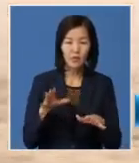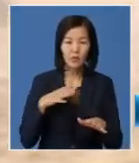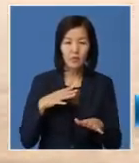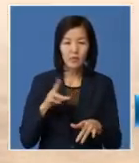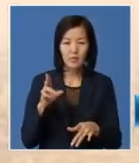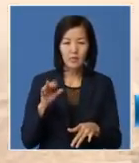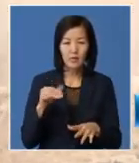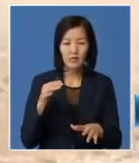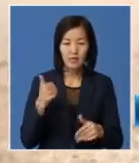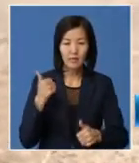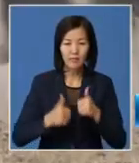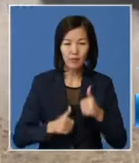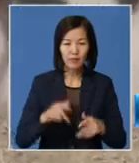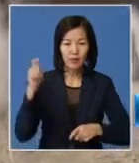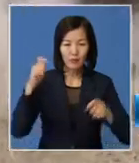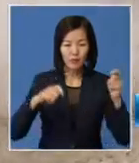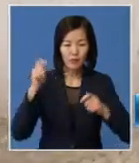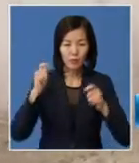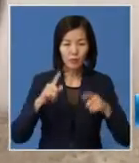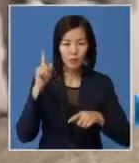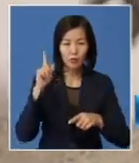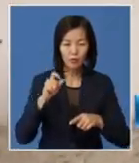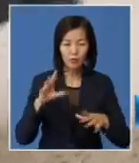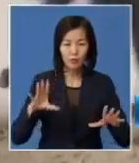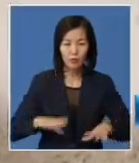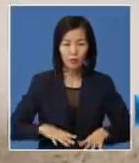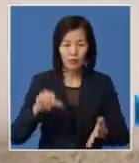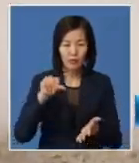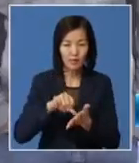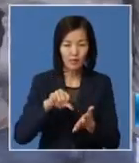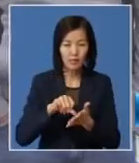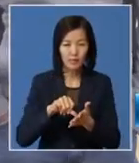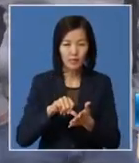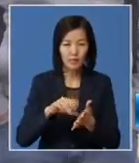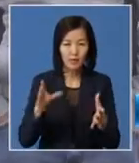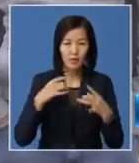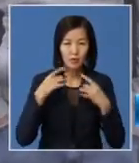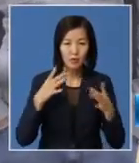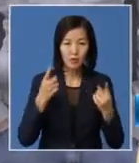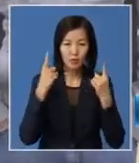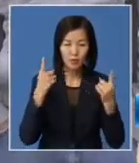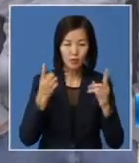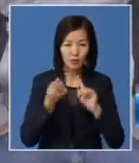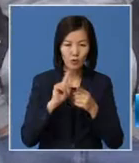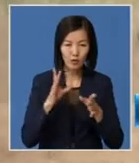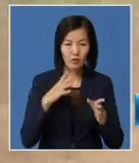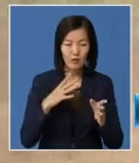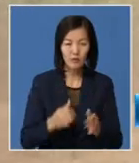сәйгүліктер бәсекесіне еліміздің түкпір-түкпірінен 100-ден аса тұлпар келді. Осылайша торқалы тойды дүбірге бөледі.